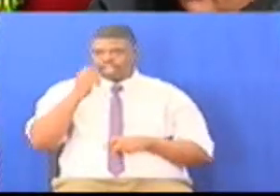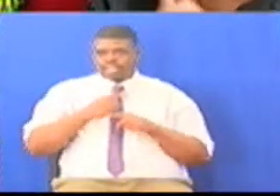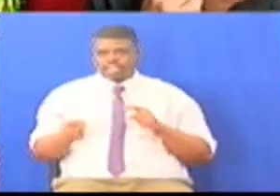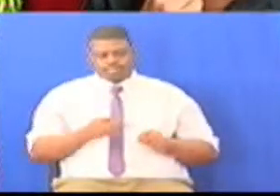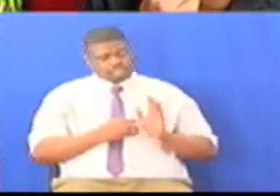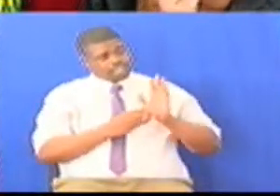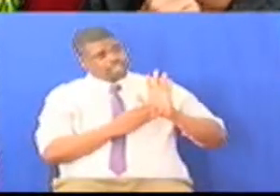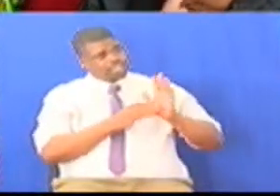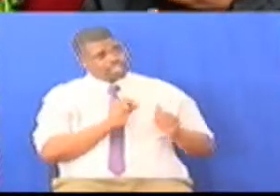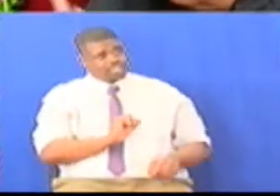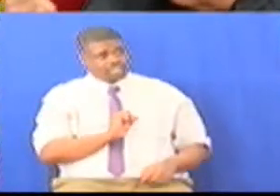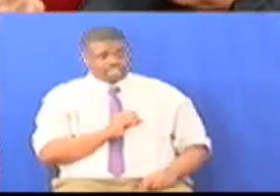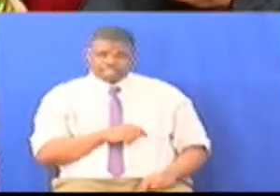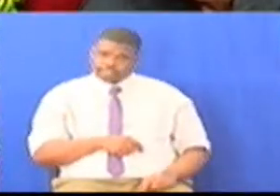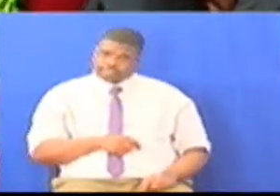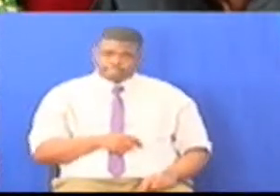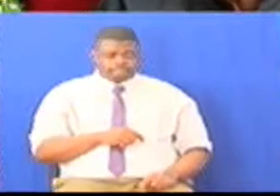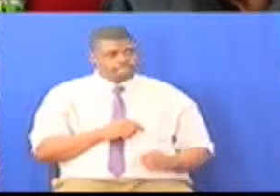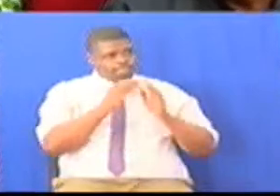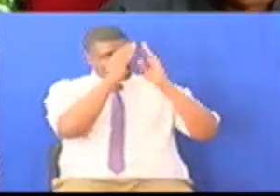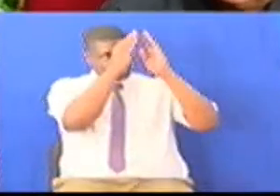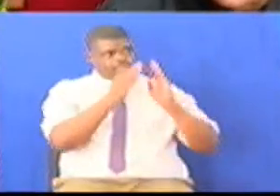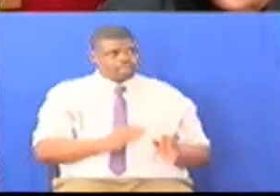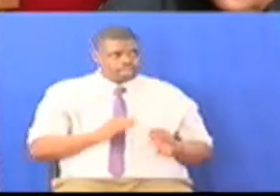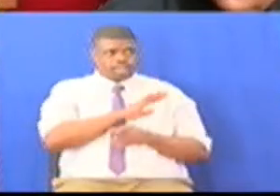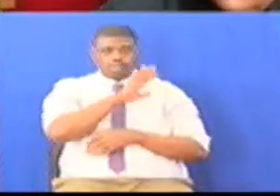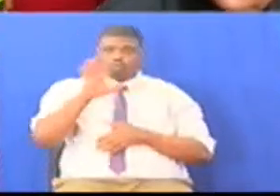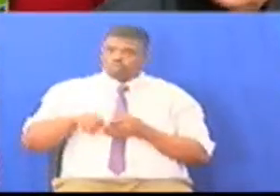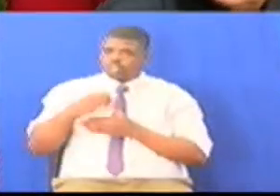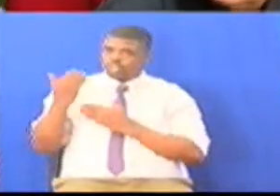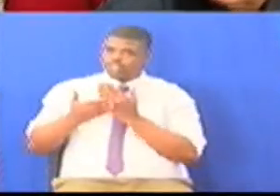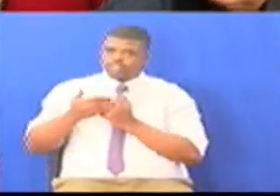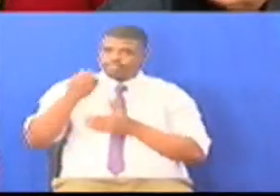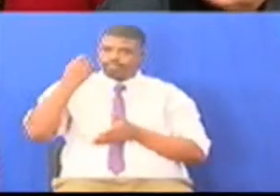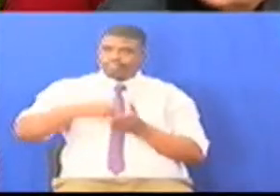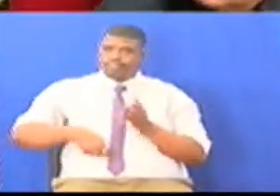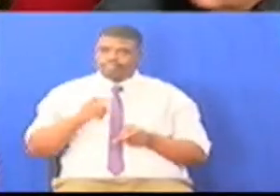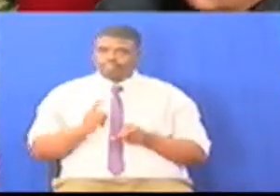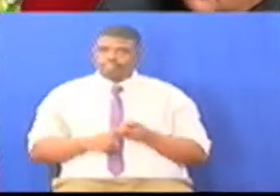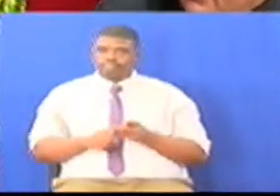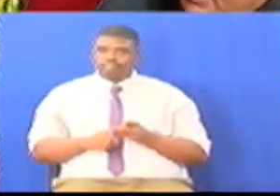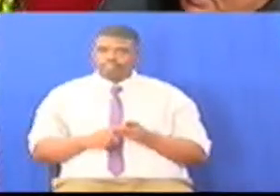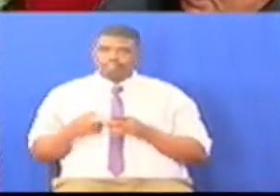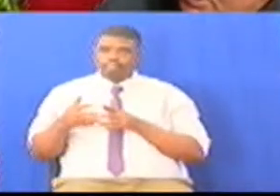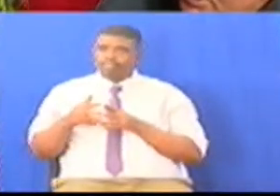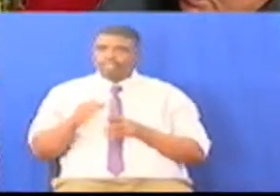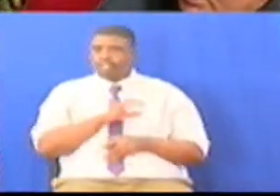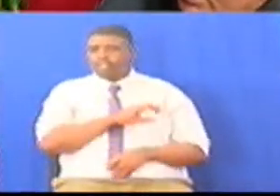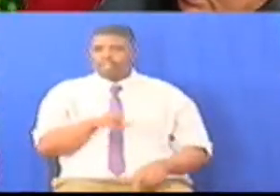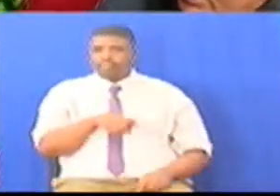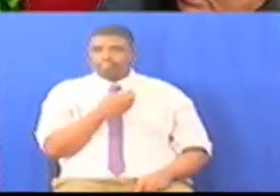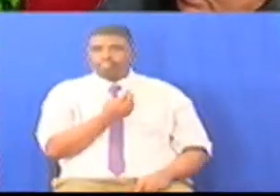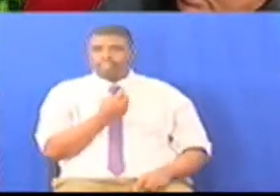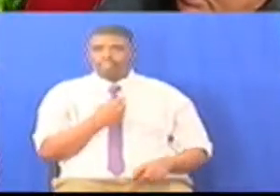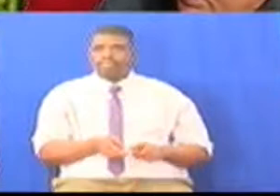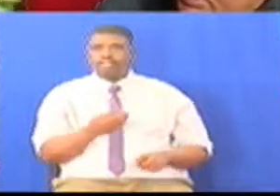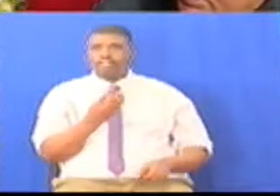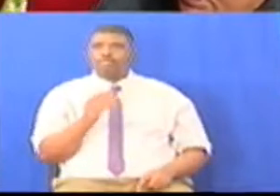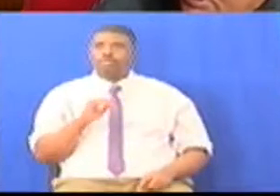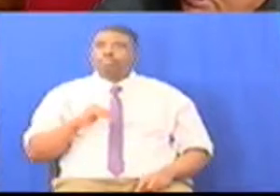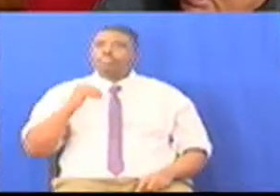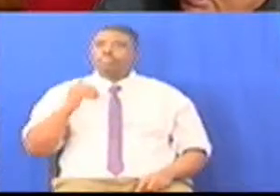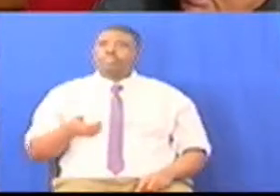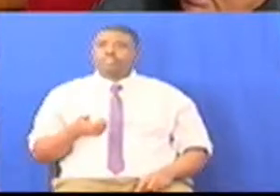90% ya minara yote nchini. Kampuni hiyo imekuwa ikitoza kiasi cha dola za Marekani 2,400 kwa mwezi